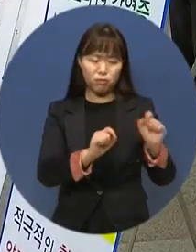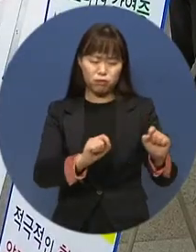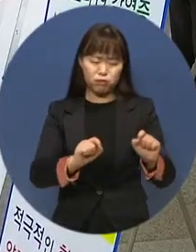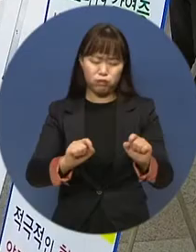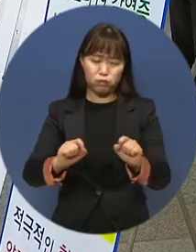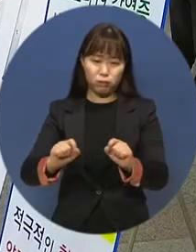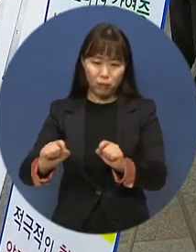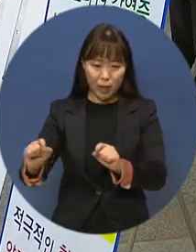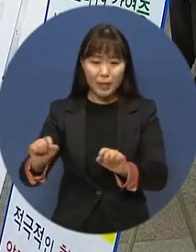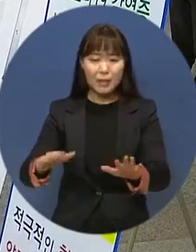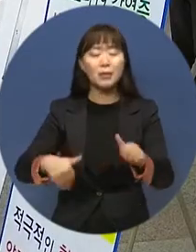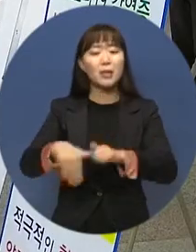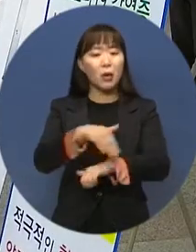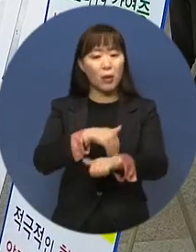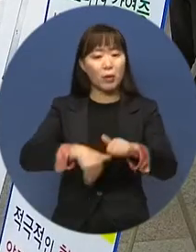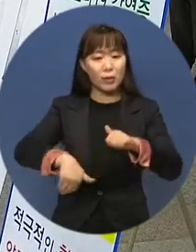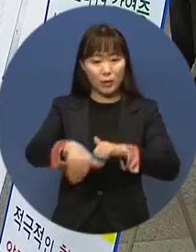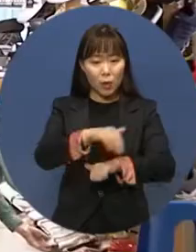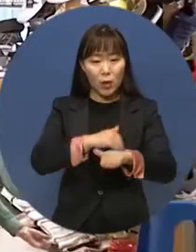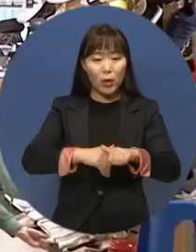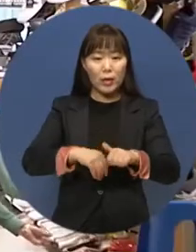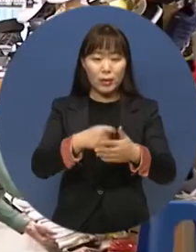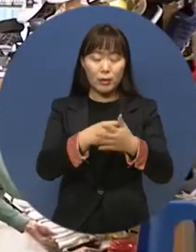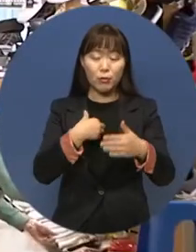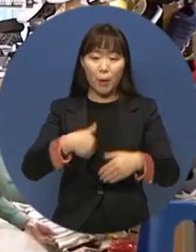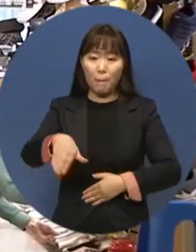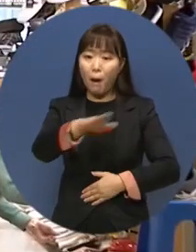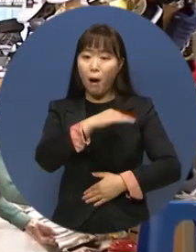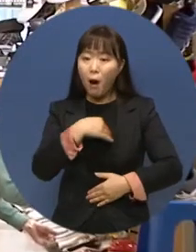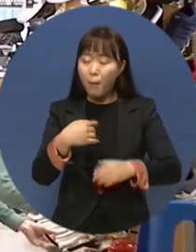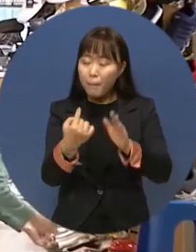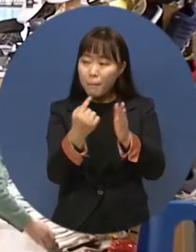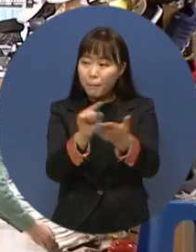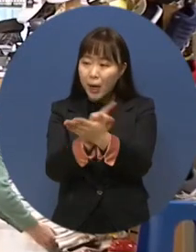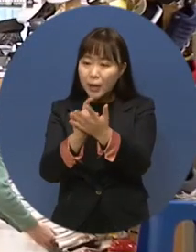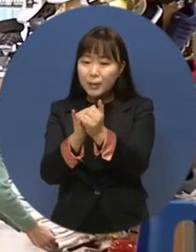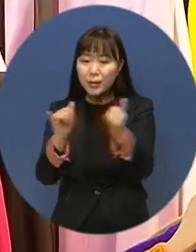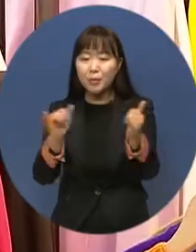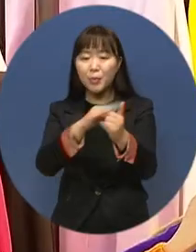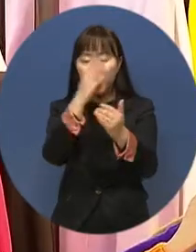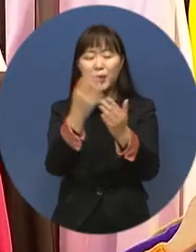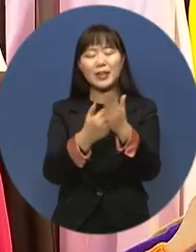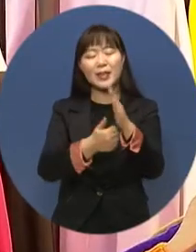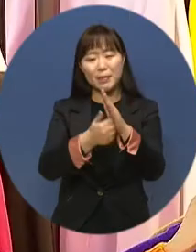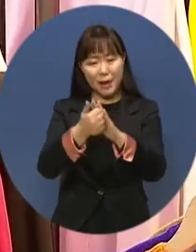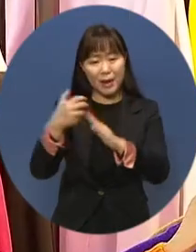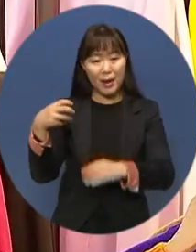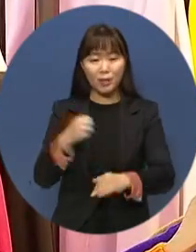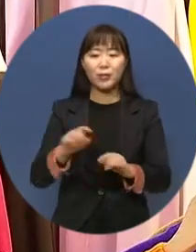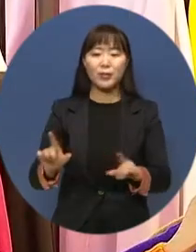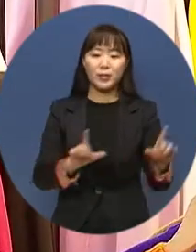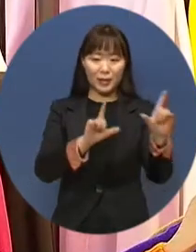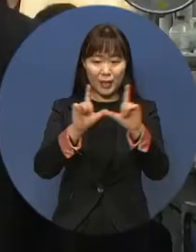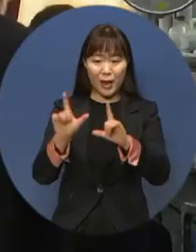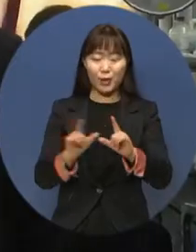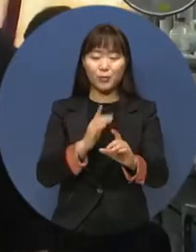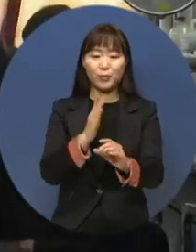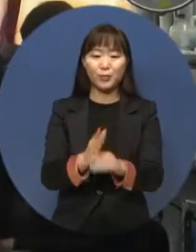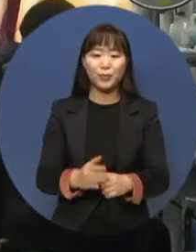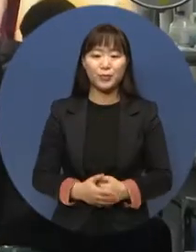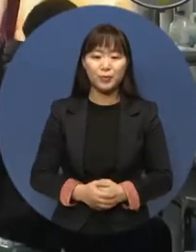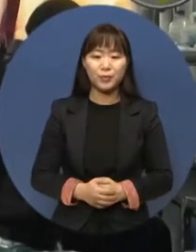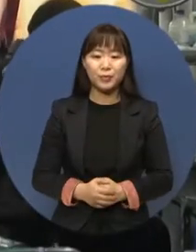여전히 기승을 펼치는 와중에도 기자가 만나본 대다수의 사람들은 희망의 끈을 놓지 않고 삶을 이어가고